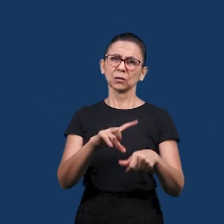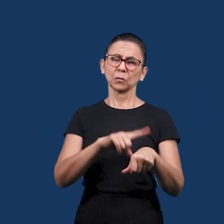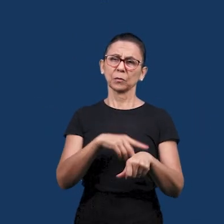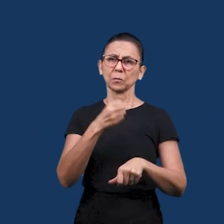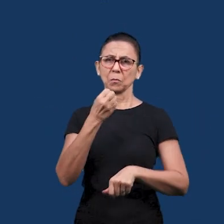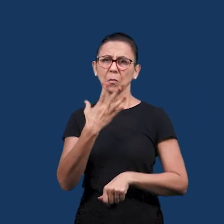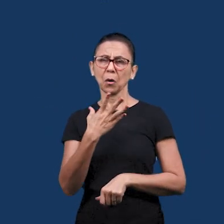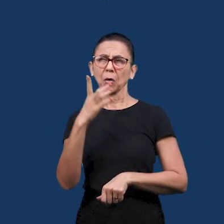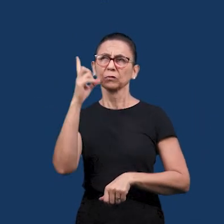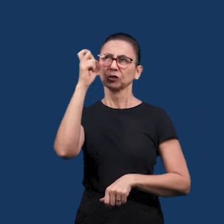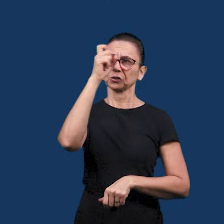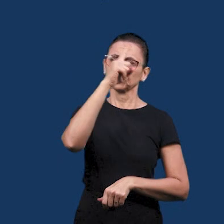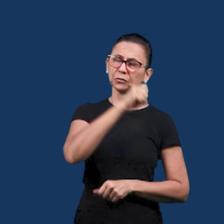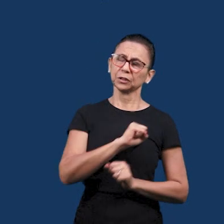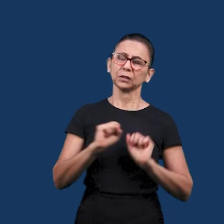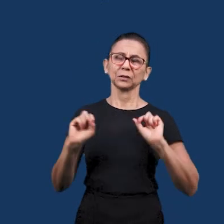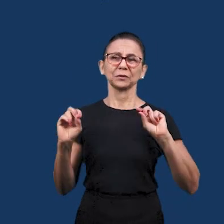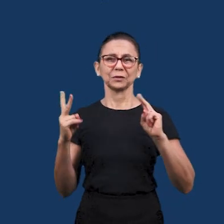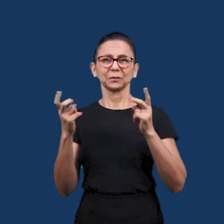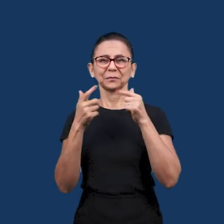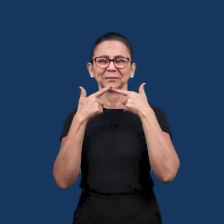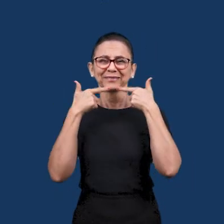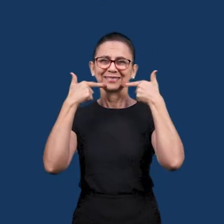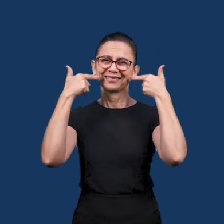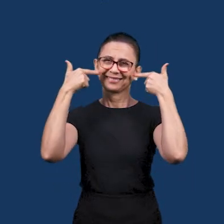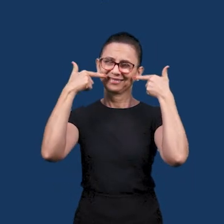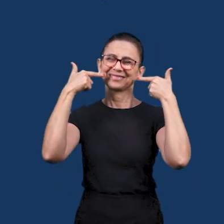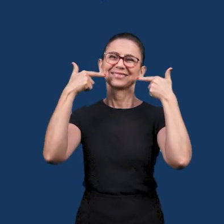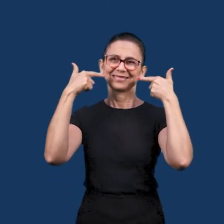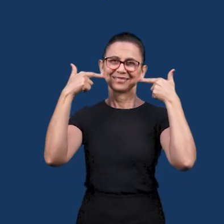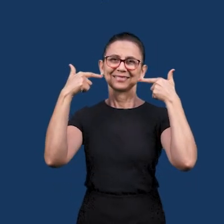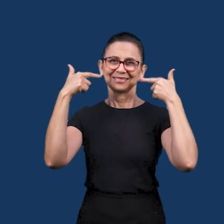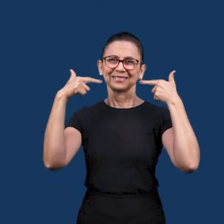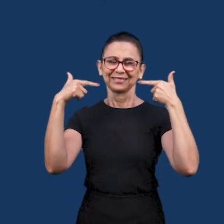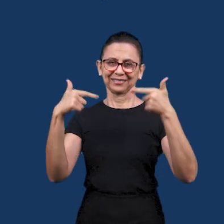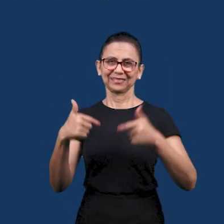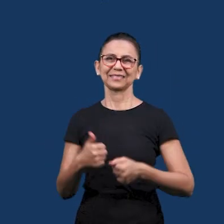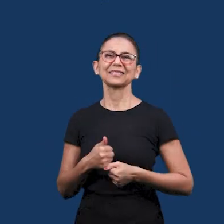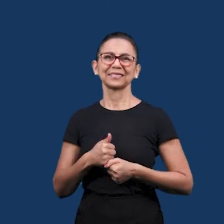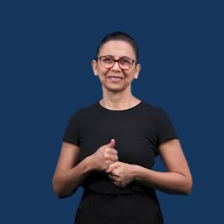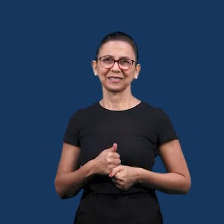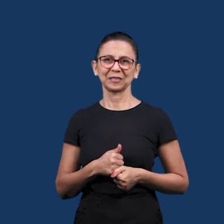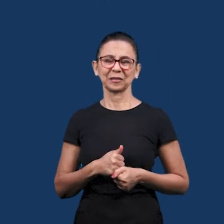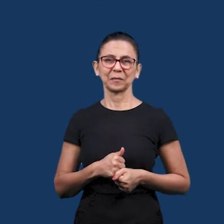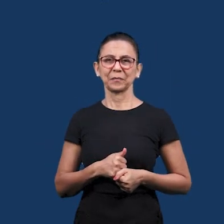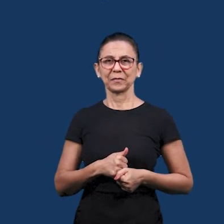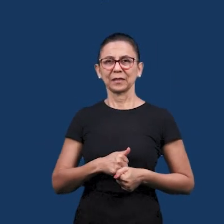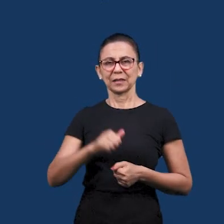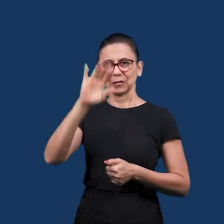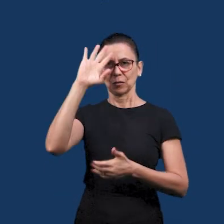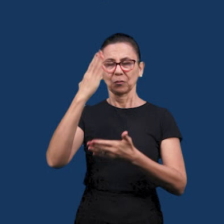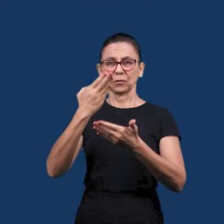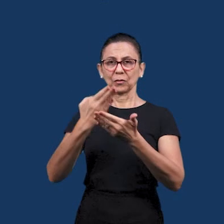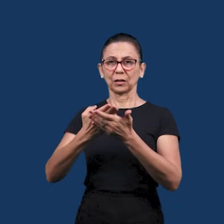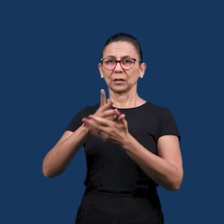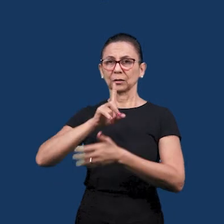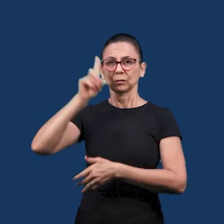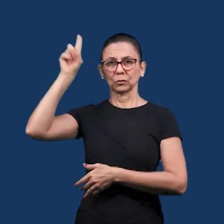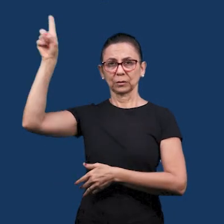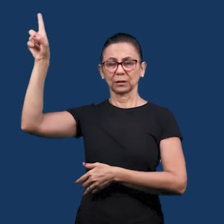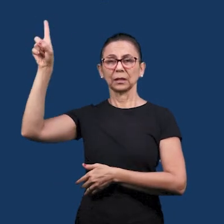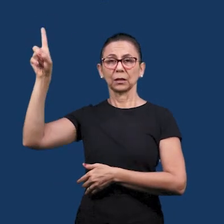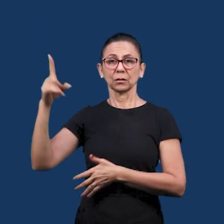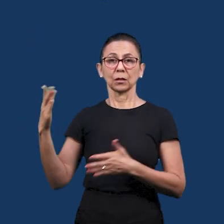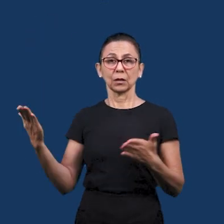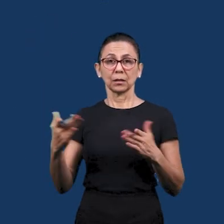в этом служении, через испытания, через слезы, но также через победы, улыбки